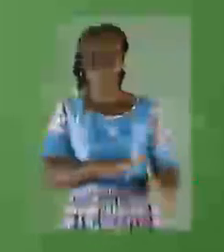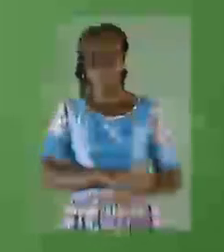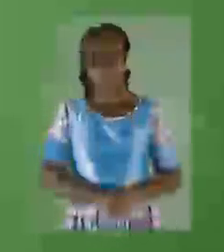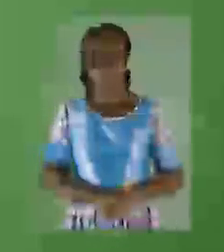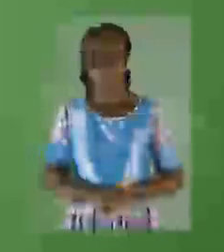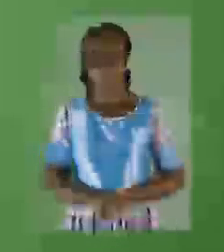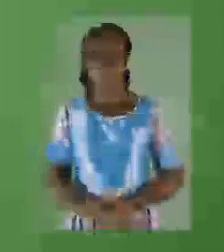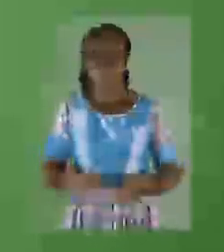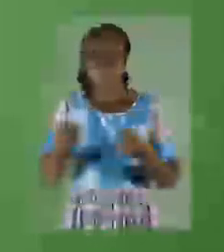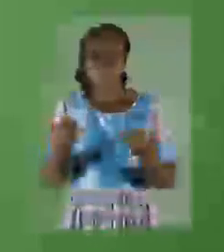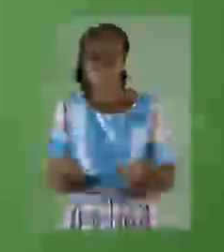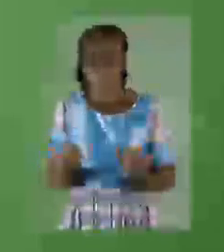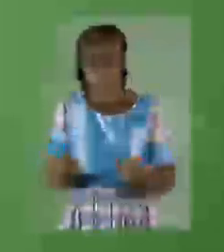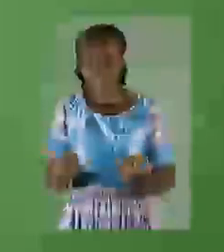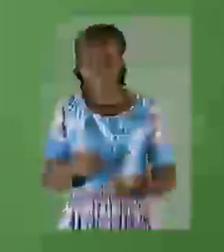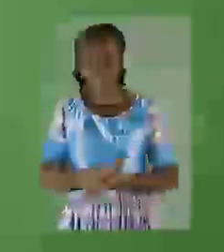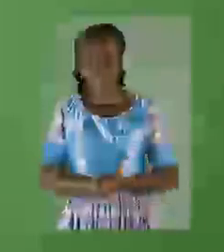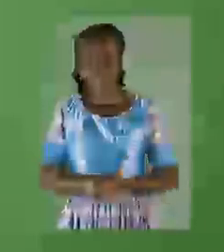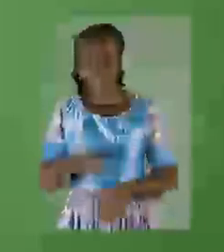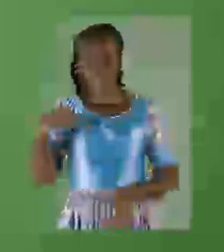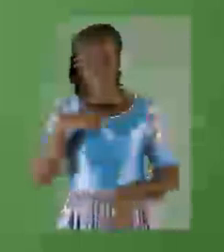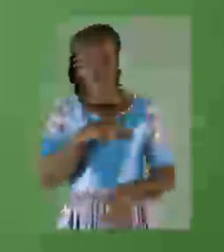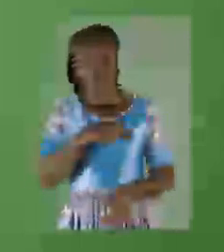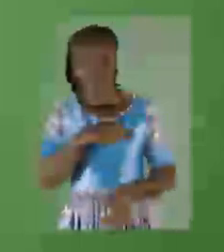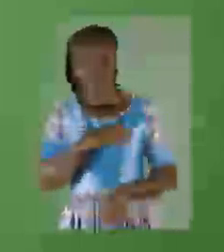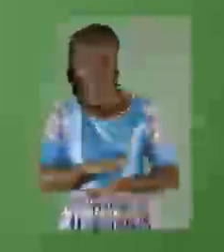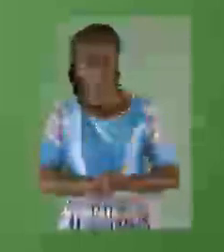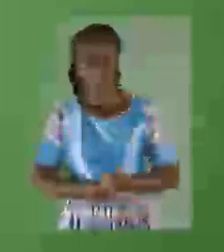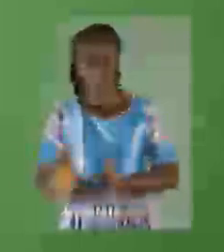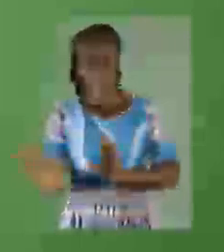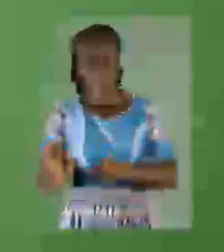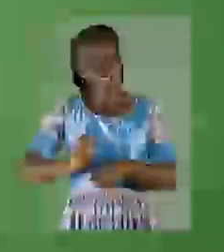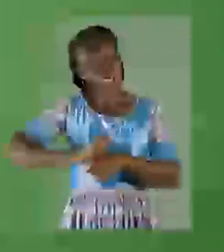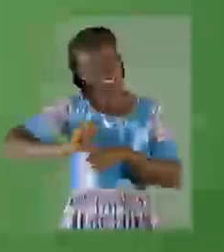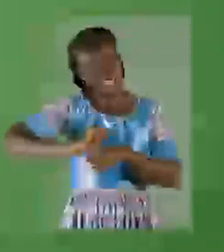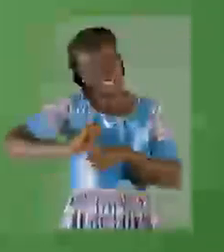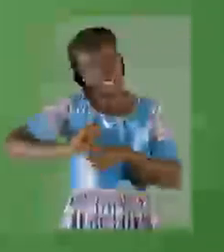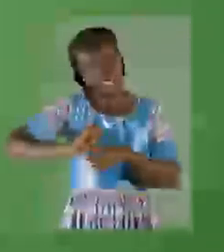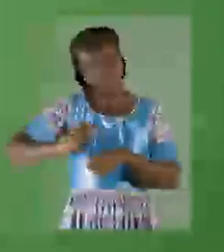Maintenant, nous allons passer à l'exercice